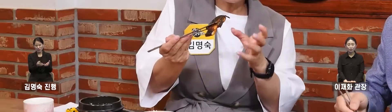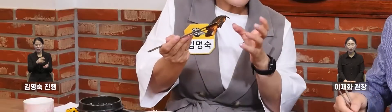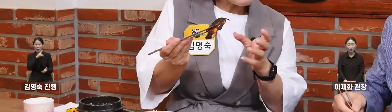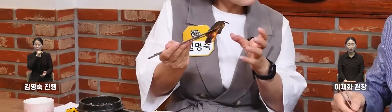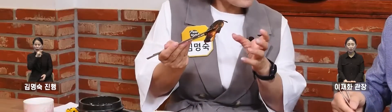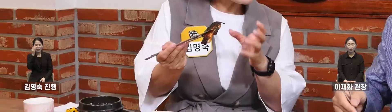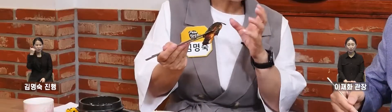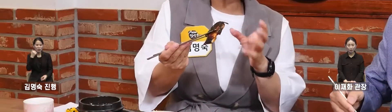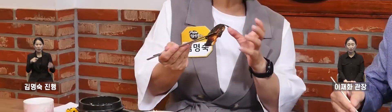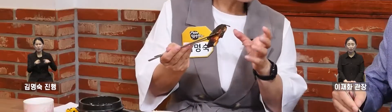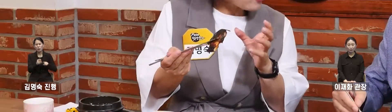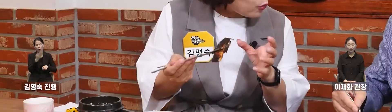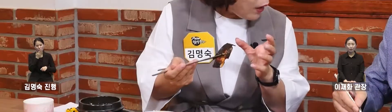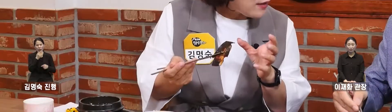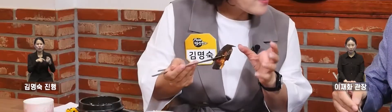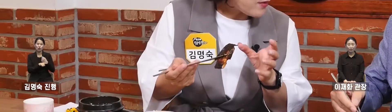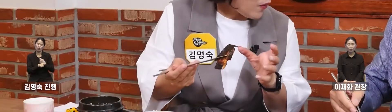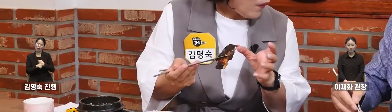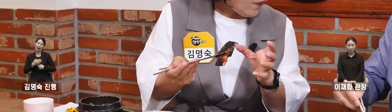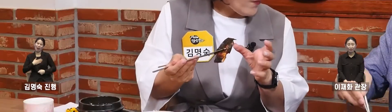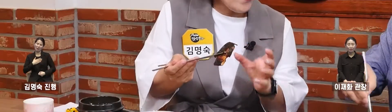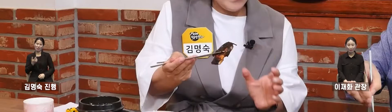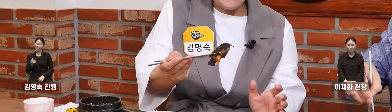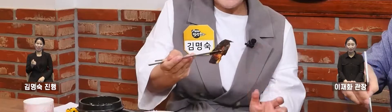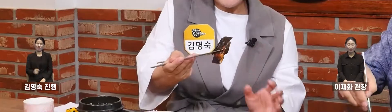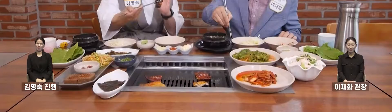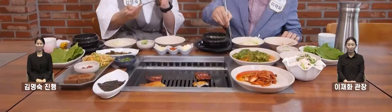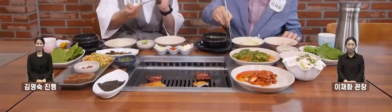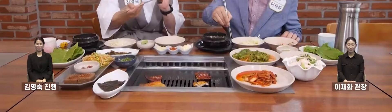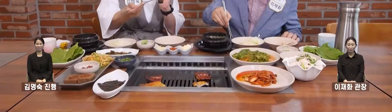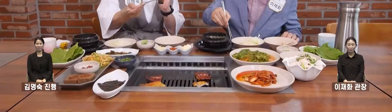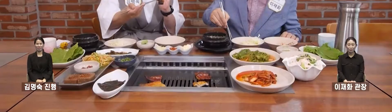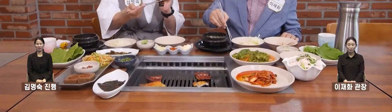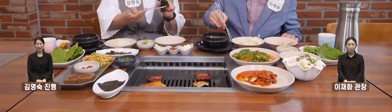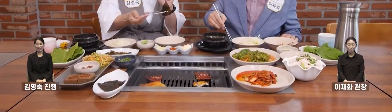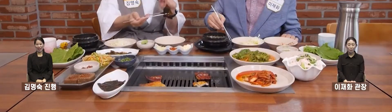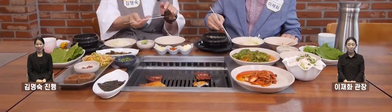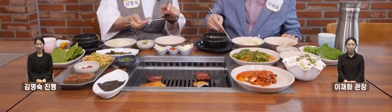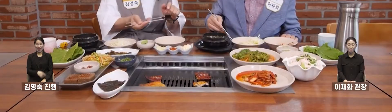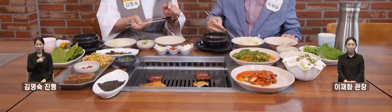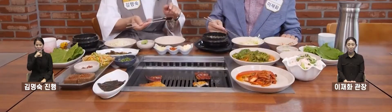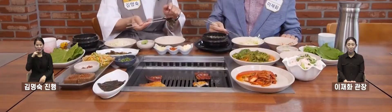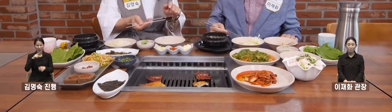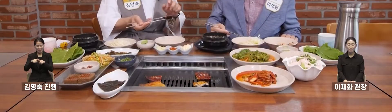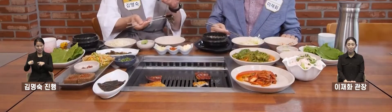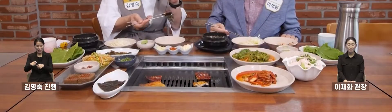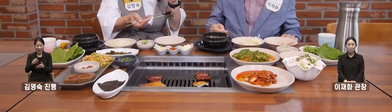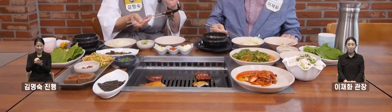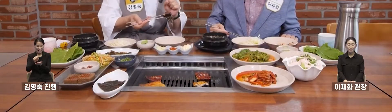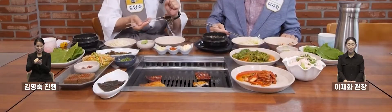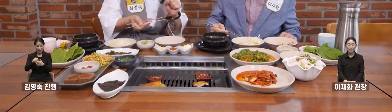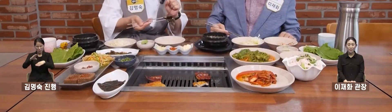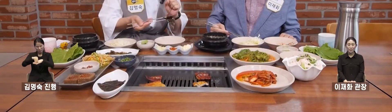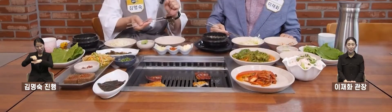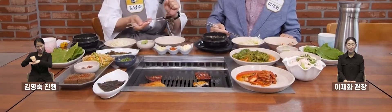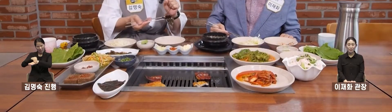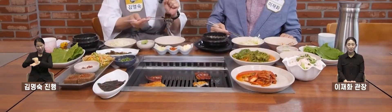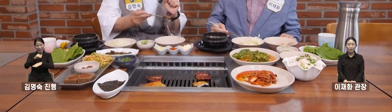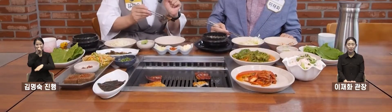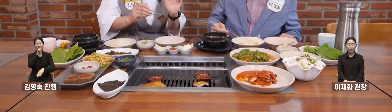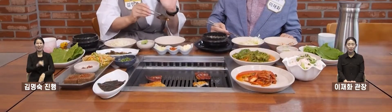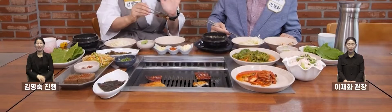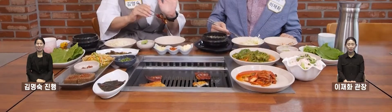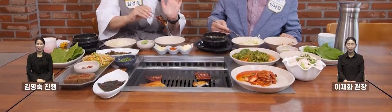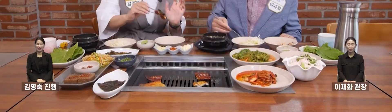파김치랑 먹으라고 한 이유를 또 알겠어요. 예. 그러니까 양념 부위에는 어차피 양념이 다 돼